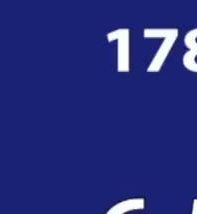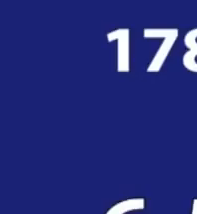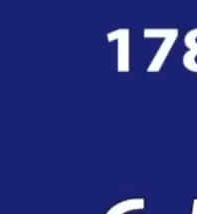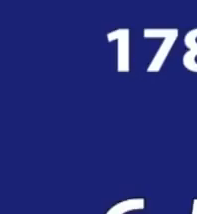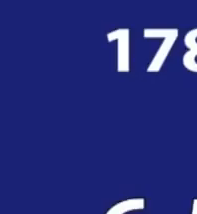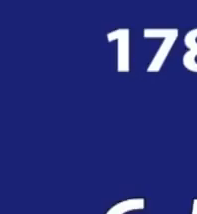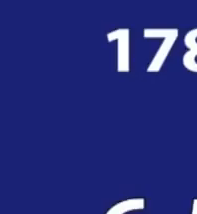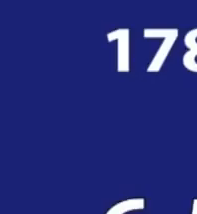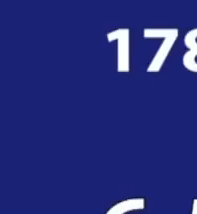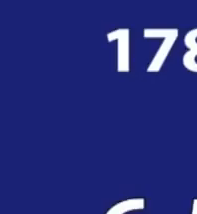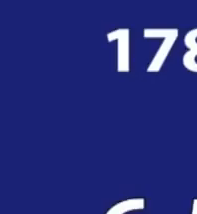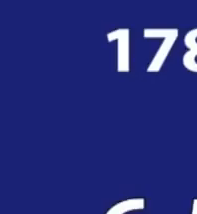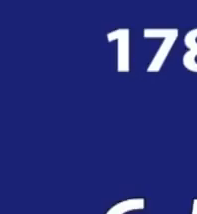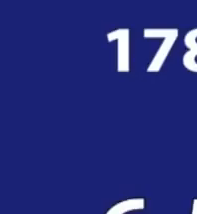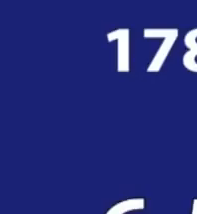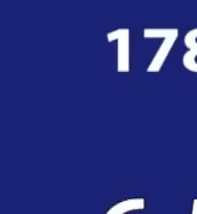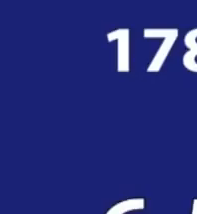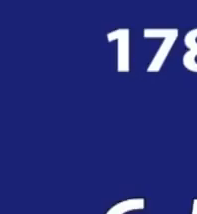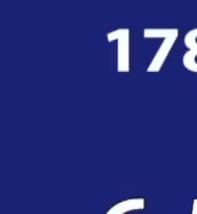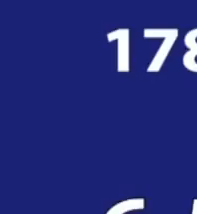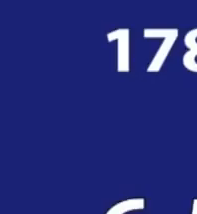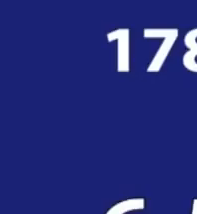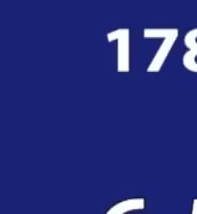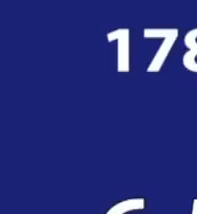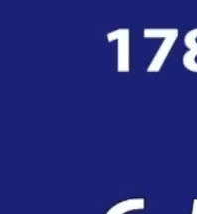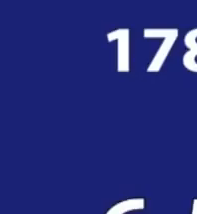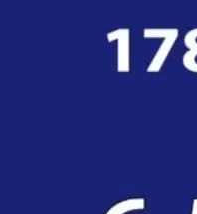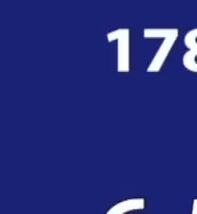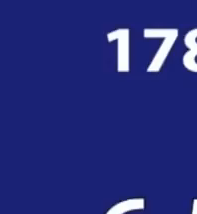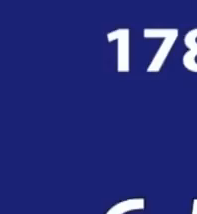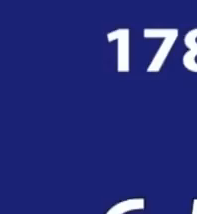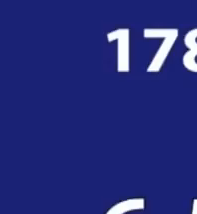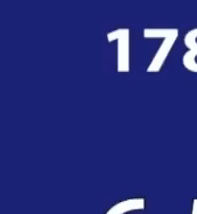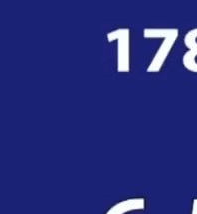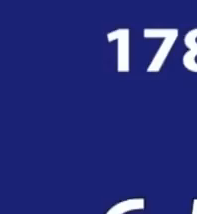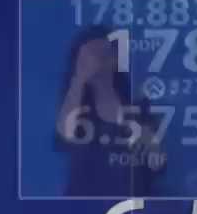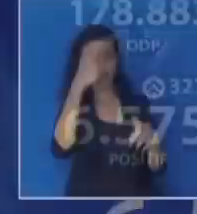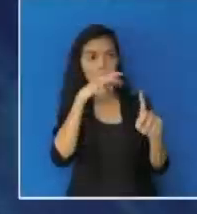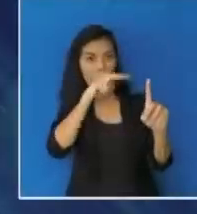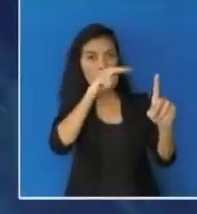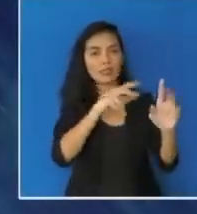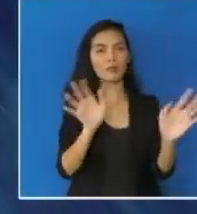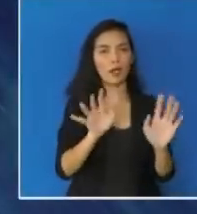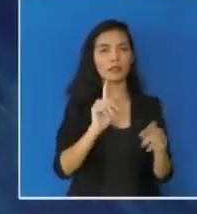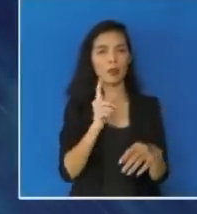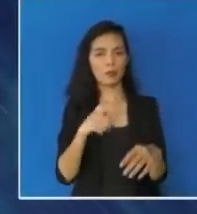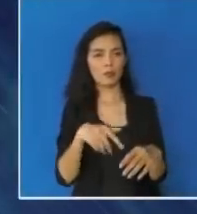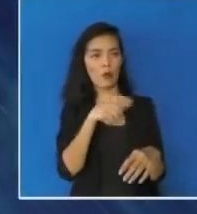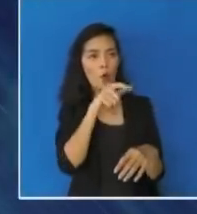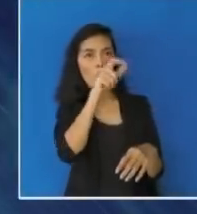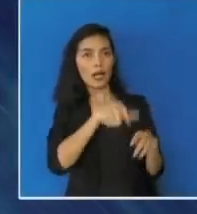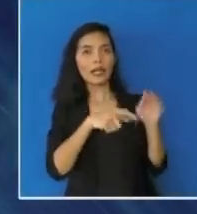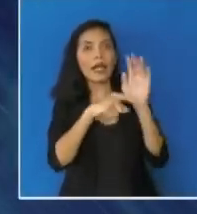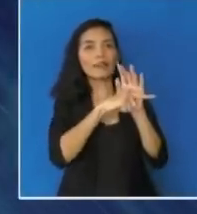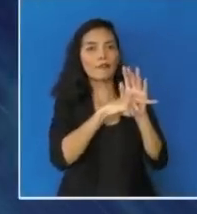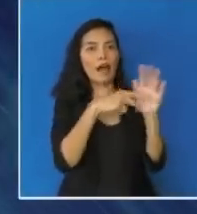akan kita keluarkan dari daftar PDB karena kita yakini bahwa pasien ini bukan dalam pengawasan